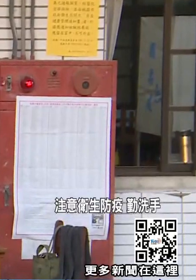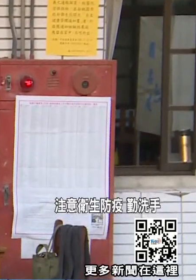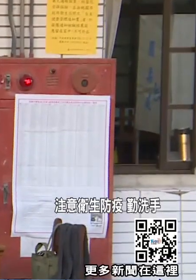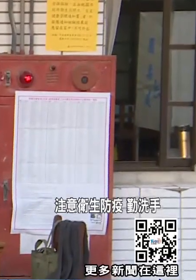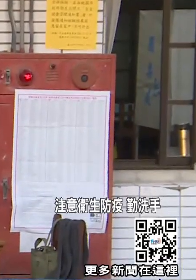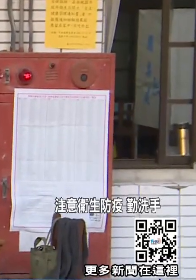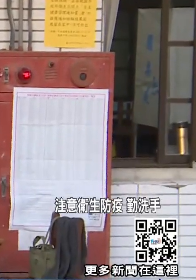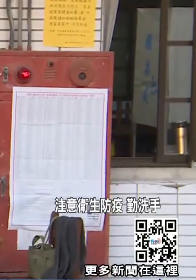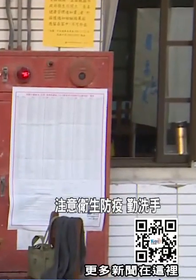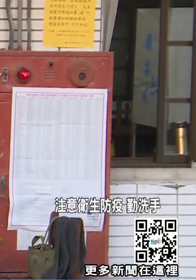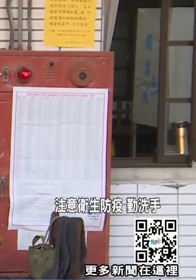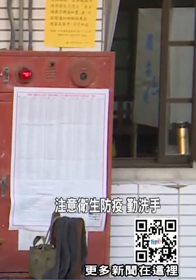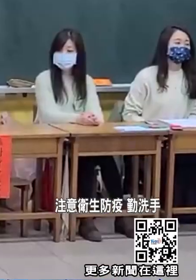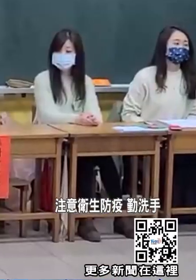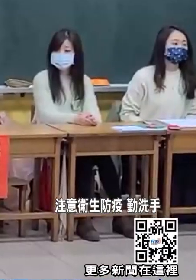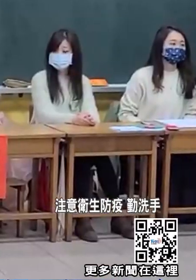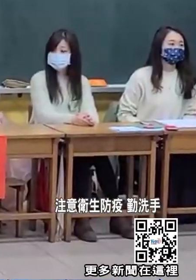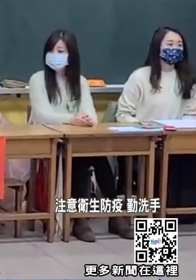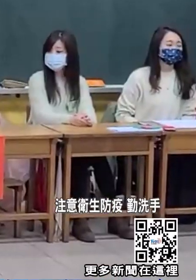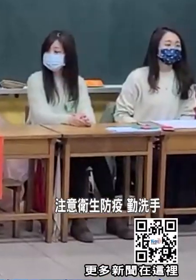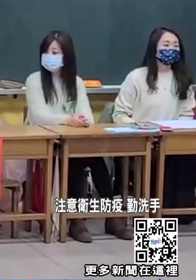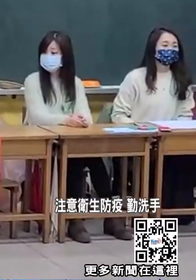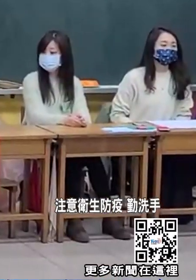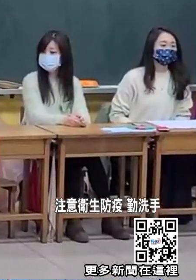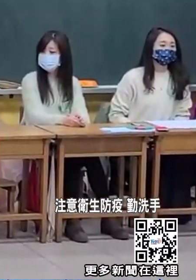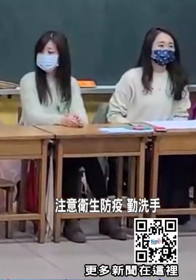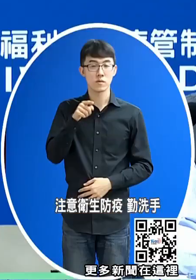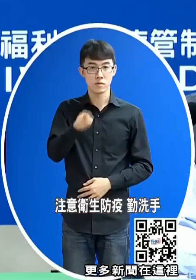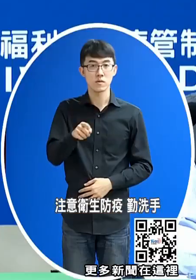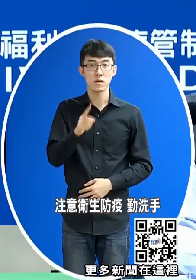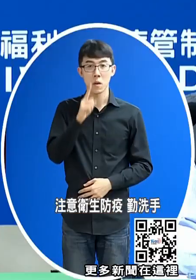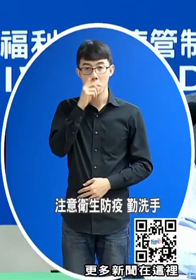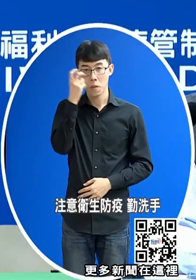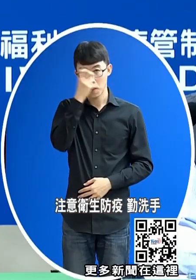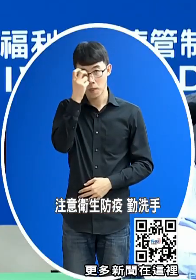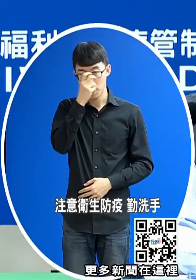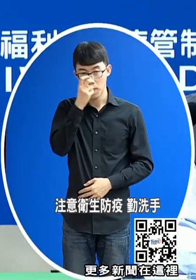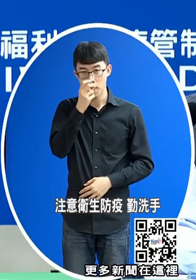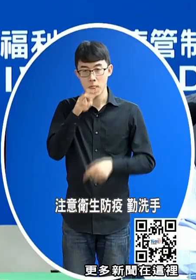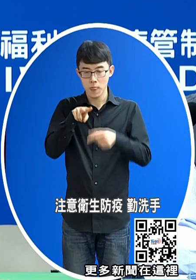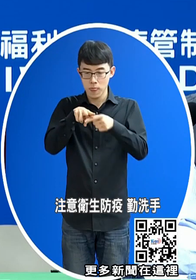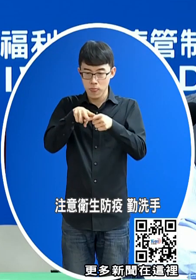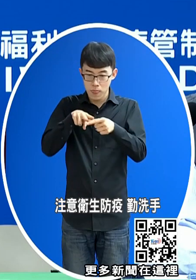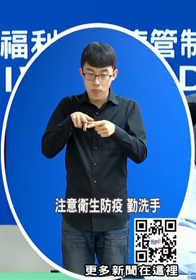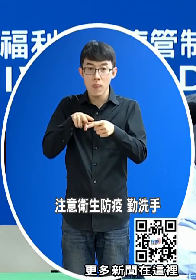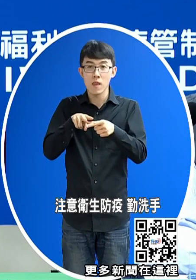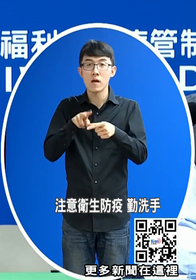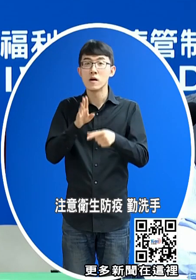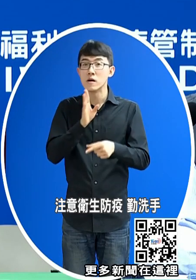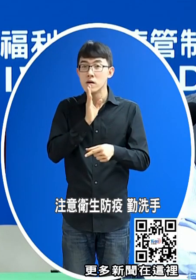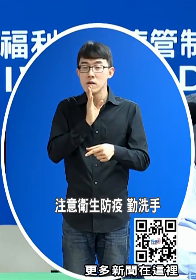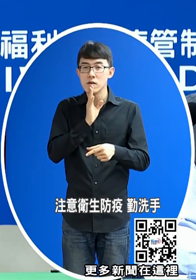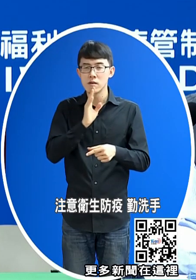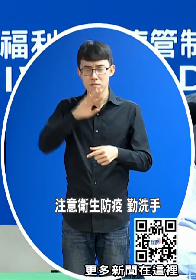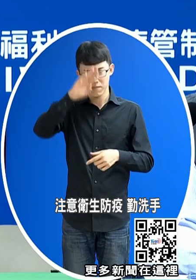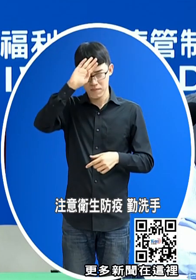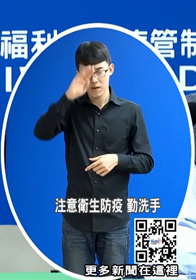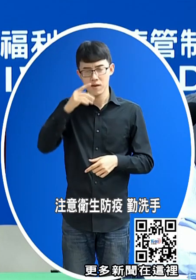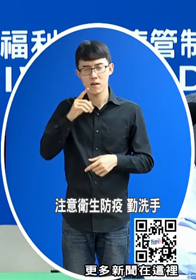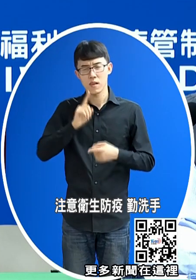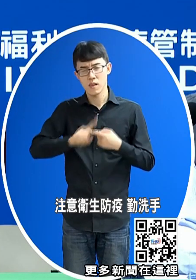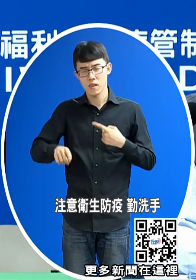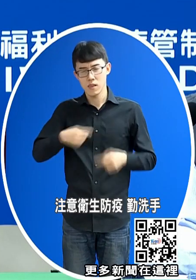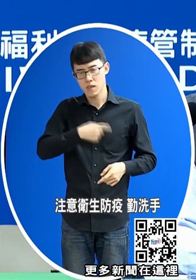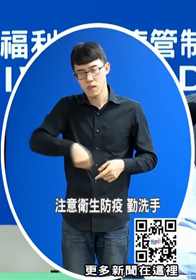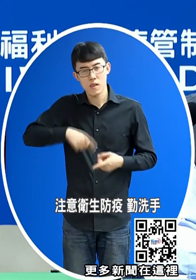必胜坦言恐怕也会影响民众快筛意愿。 快筛是阳性了，或者是你症状很厉害，那我是建议，就是不是我